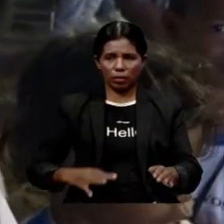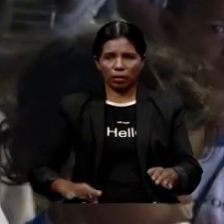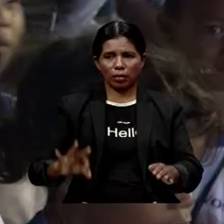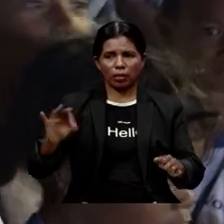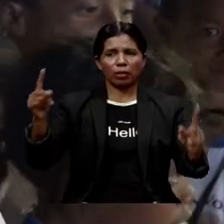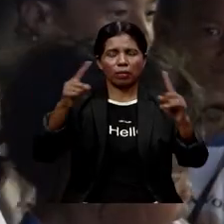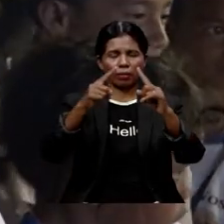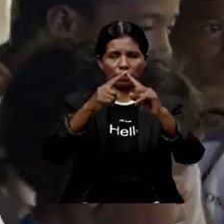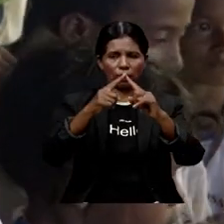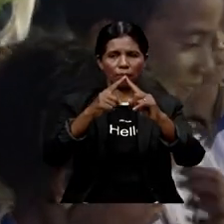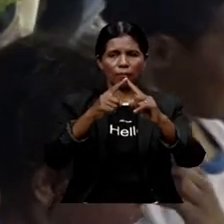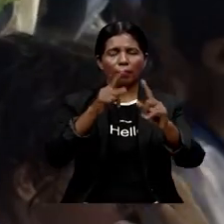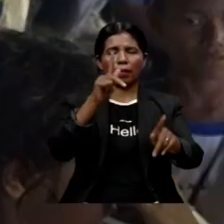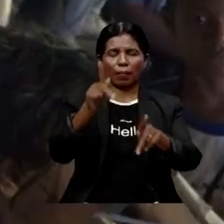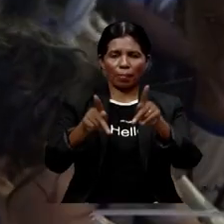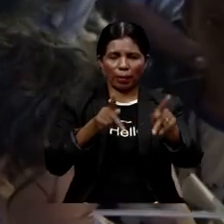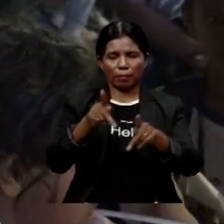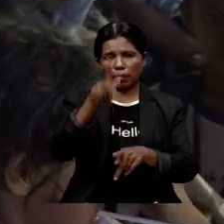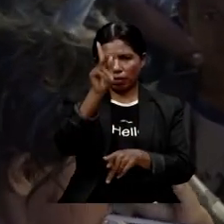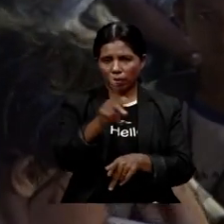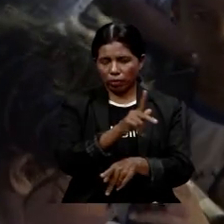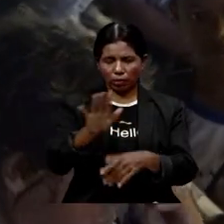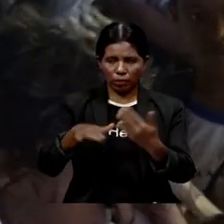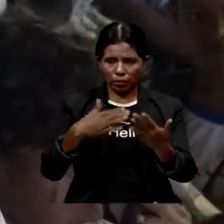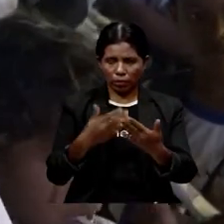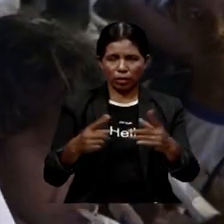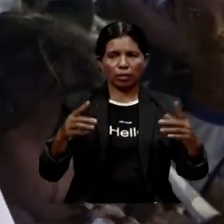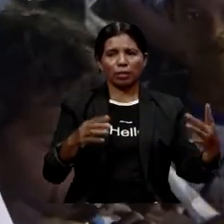ba sarani katolika leleu ba